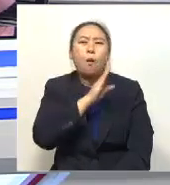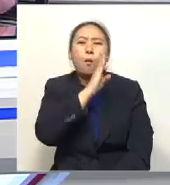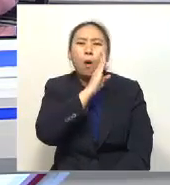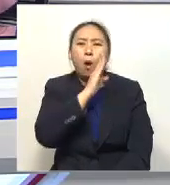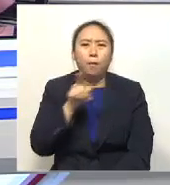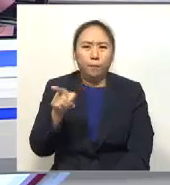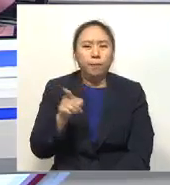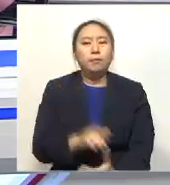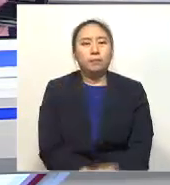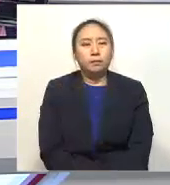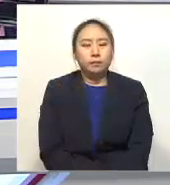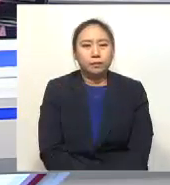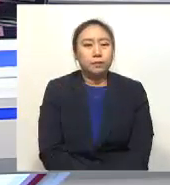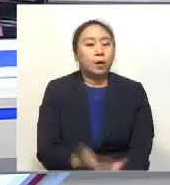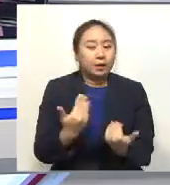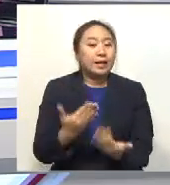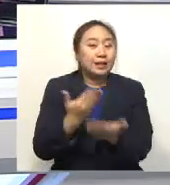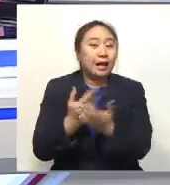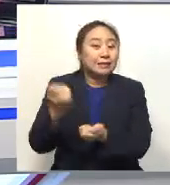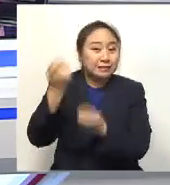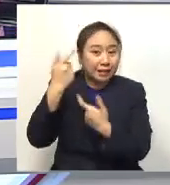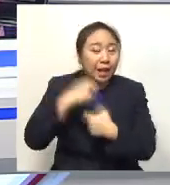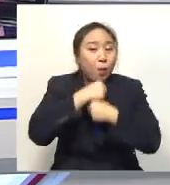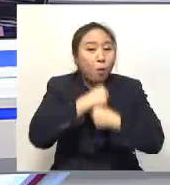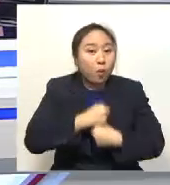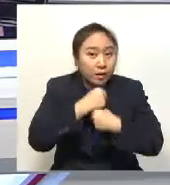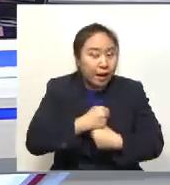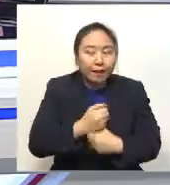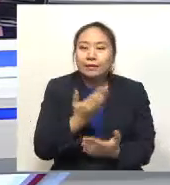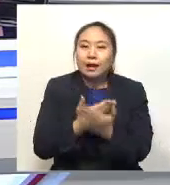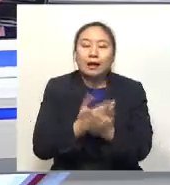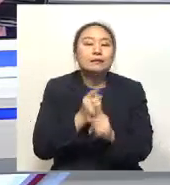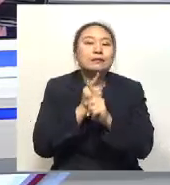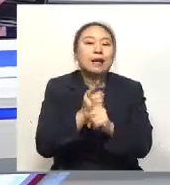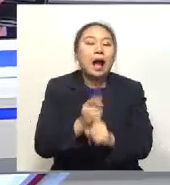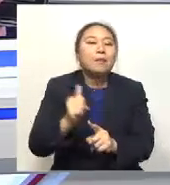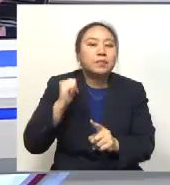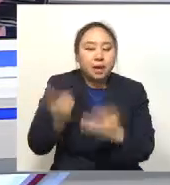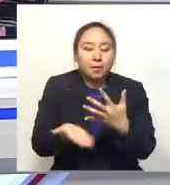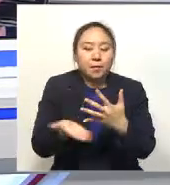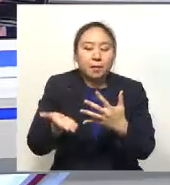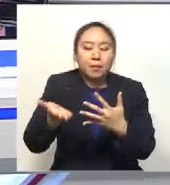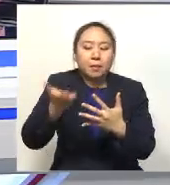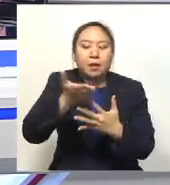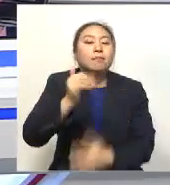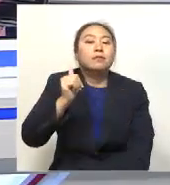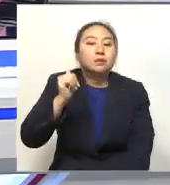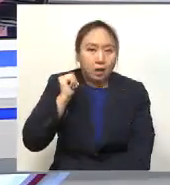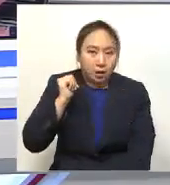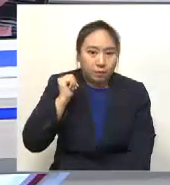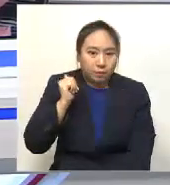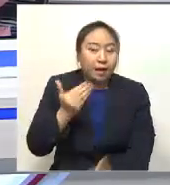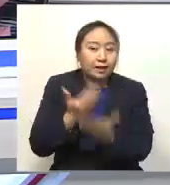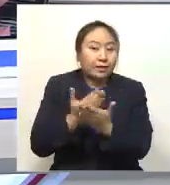งไม่เป็นความจริงนะคะการจ่ายเงินในปัจจุบันนี้ยังเป็นการจ่ายแบบขั้นบันไดคงเดิมนะคะโดยการจ่